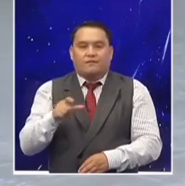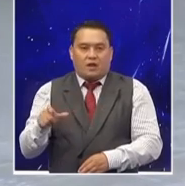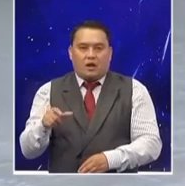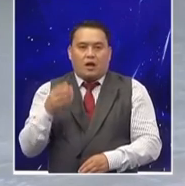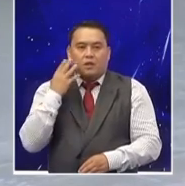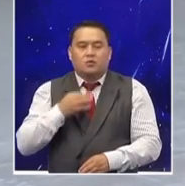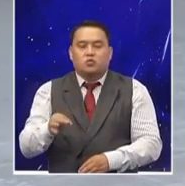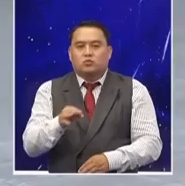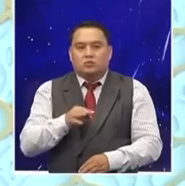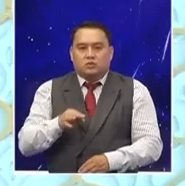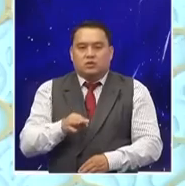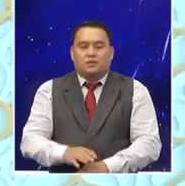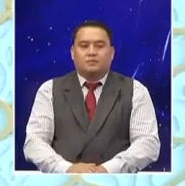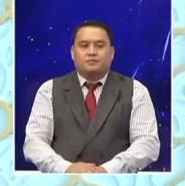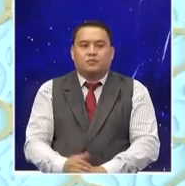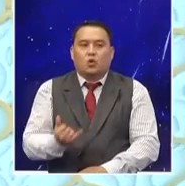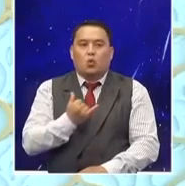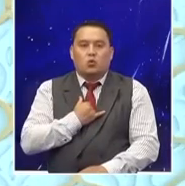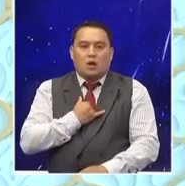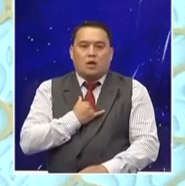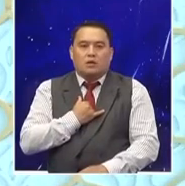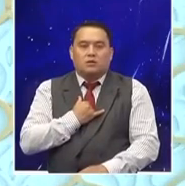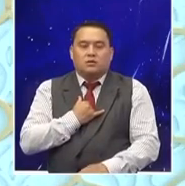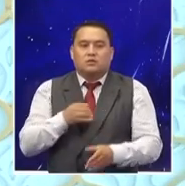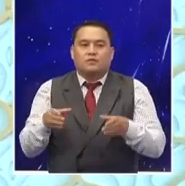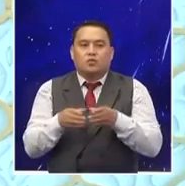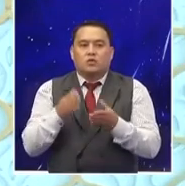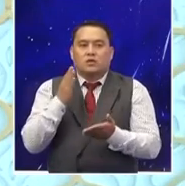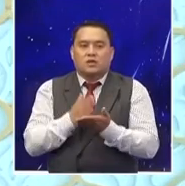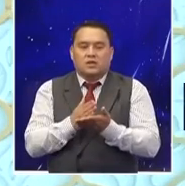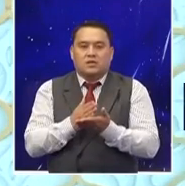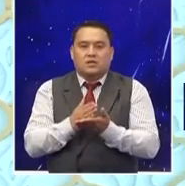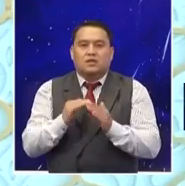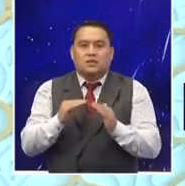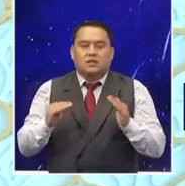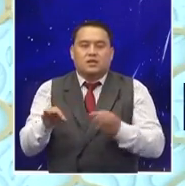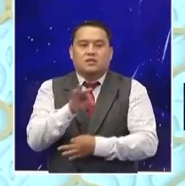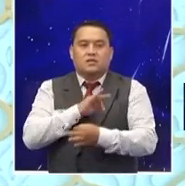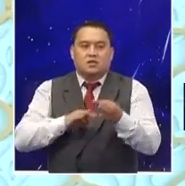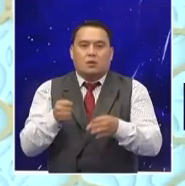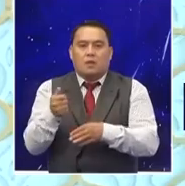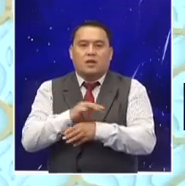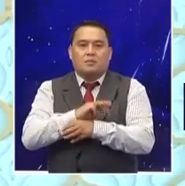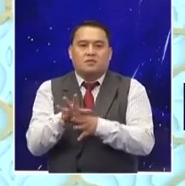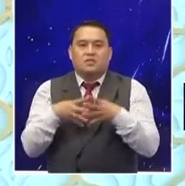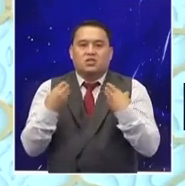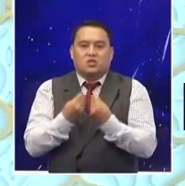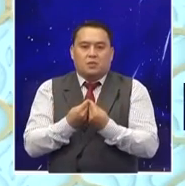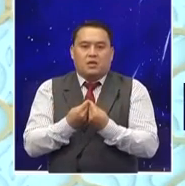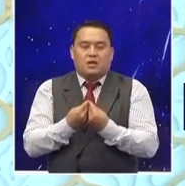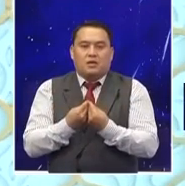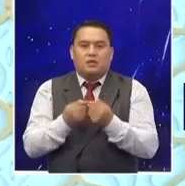алматы на 1000 человек а также у нас при фонде есть пансионат для детей-сирот малообеспеченных семей